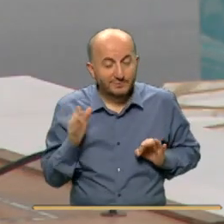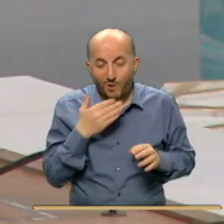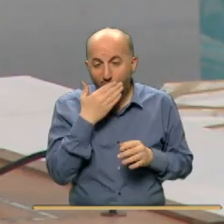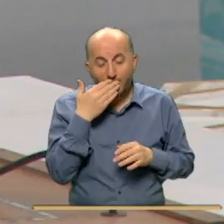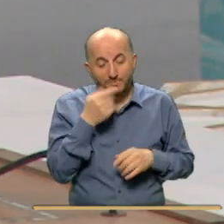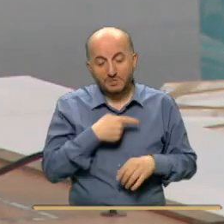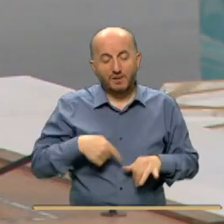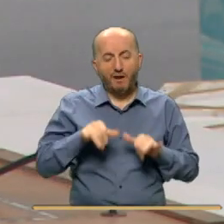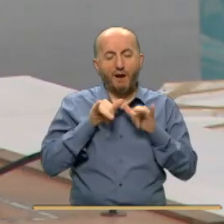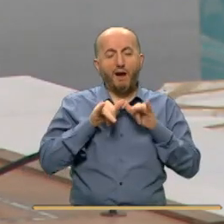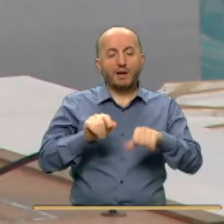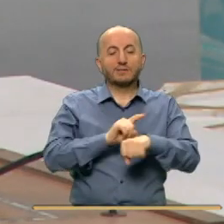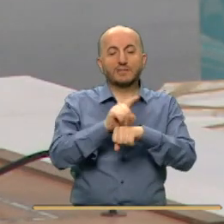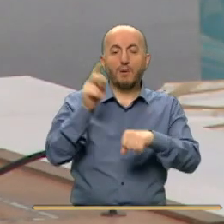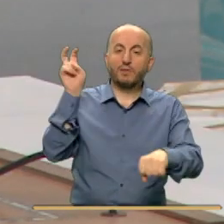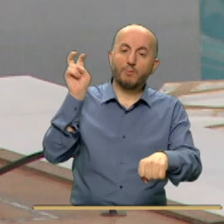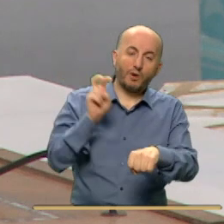aynı zamanda bunu hatırlatır.